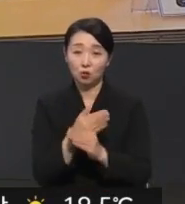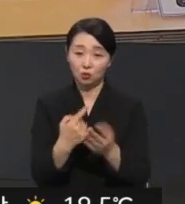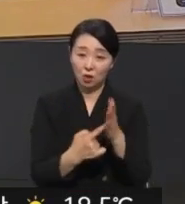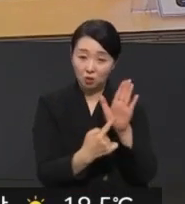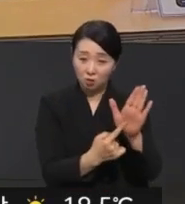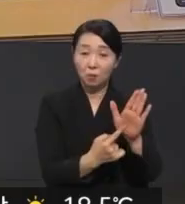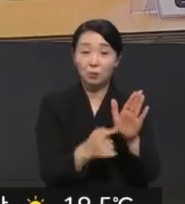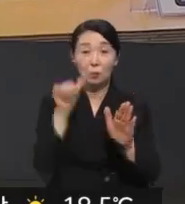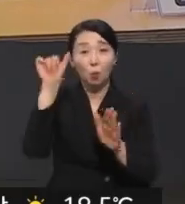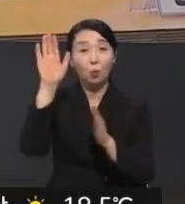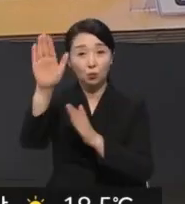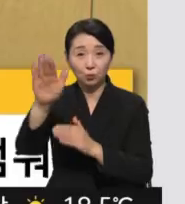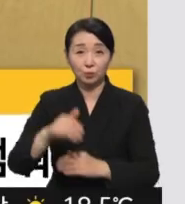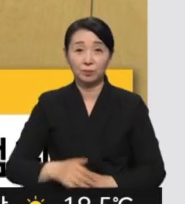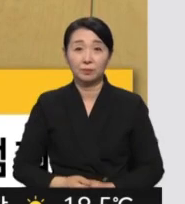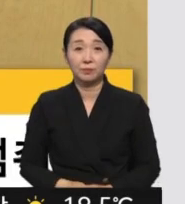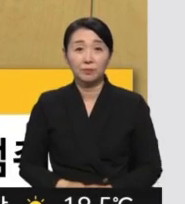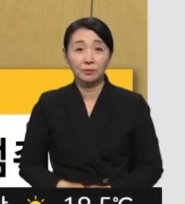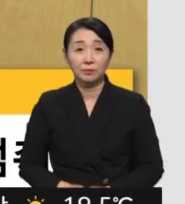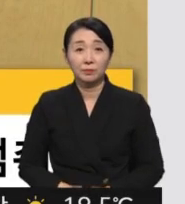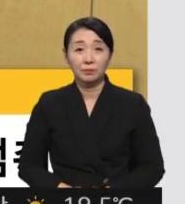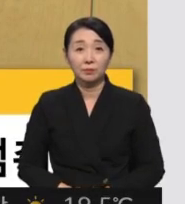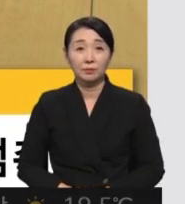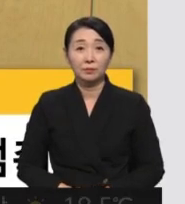닷새 뒤였습니다.